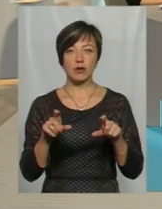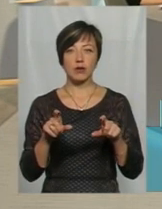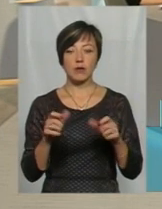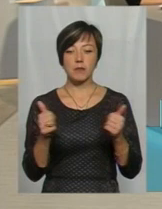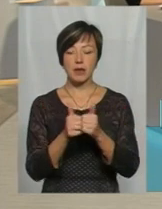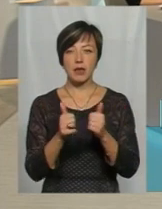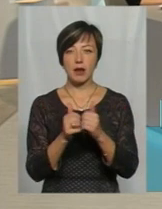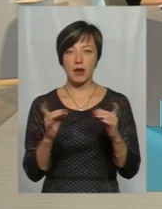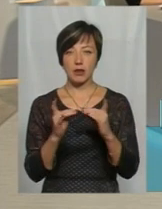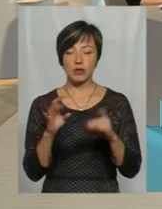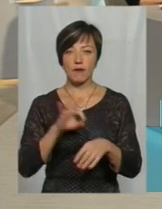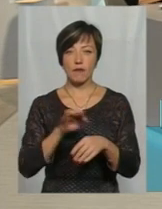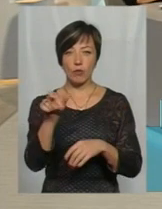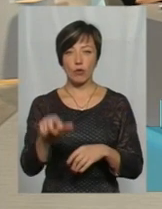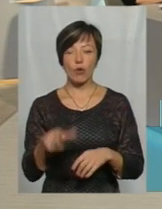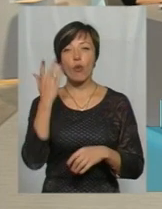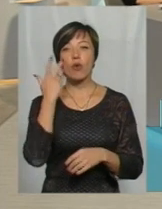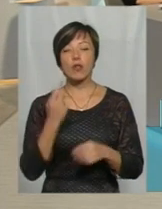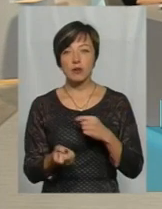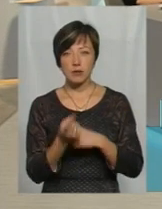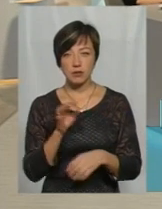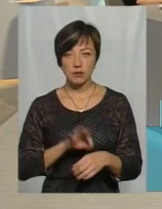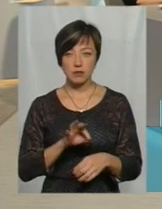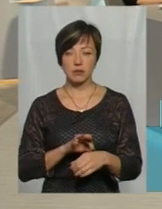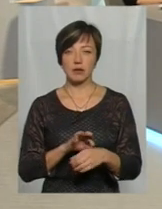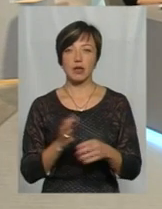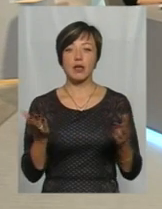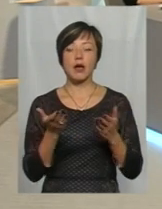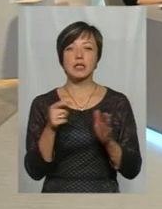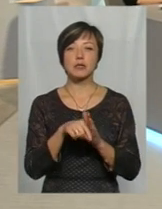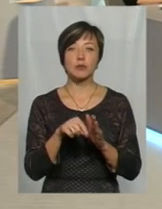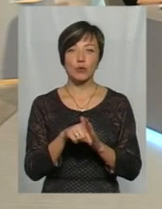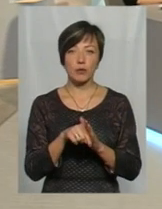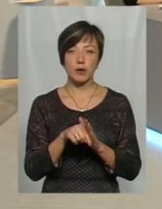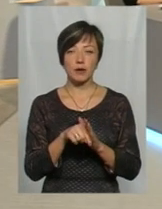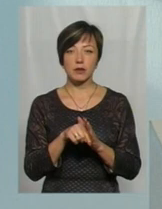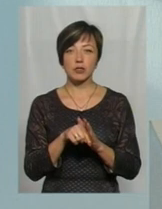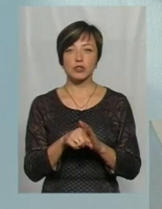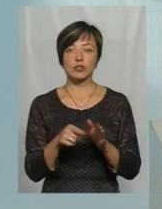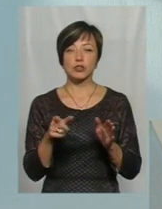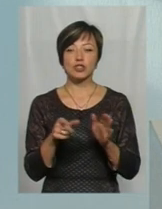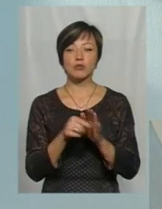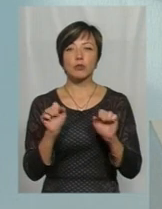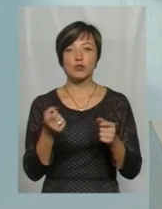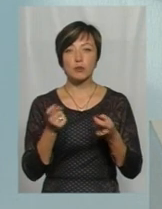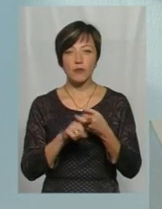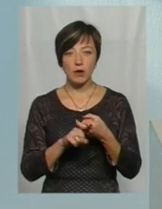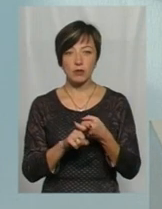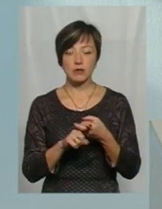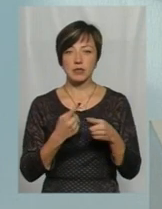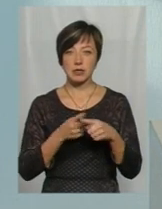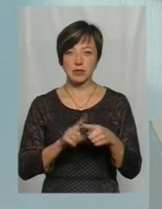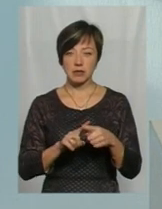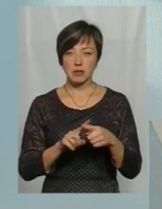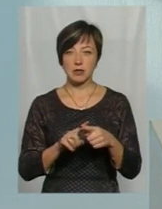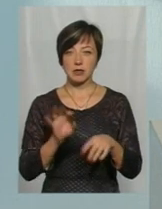хворого, коли захворів, які симптоми, З чим може пов'язувати